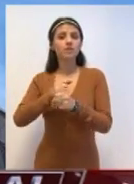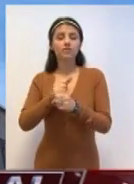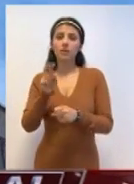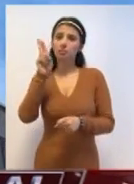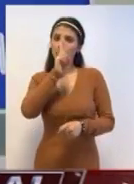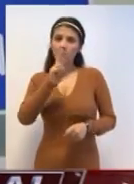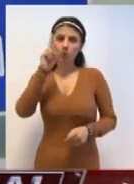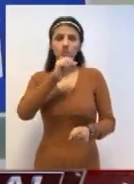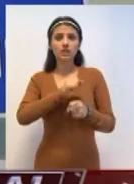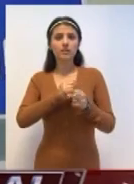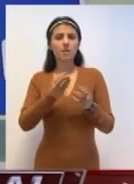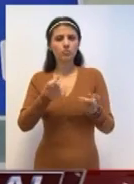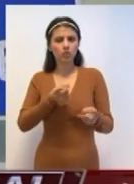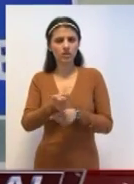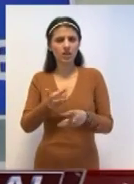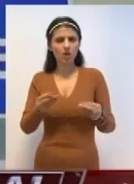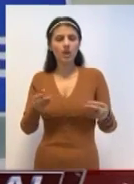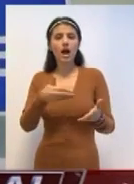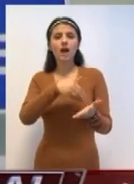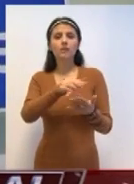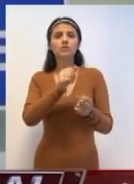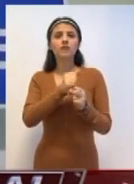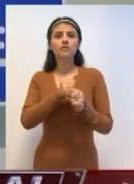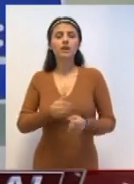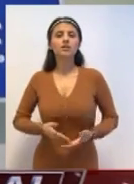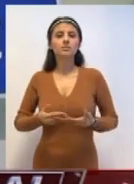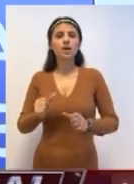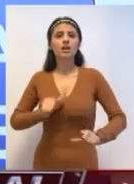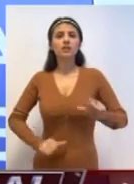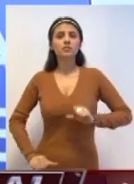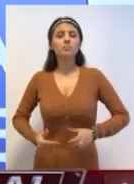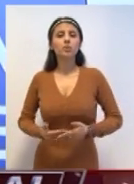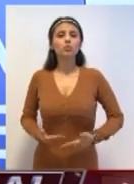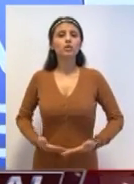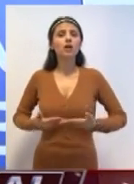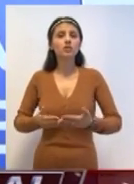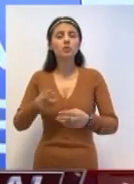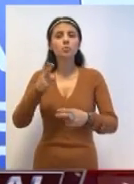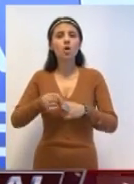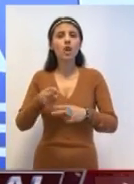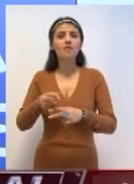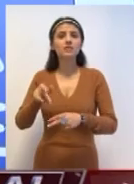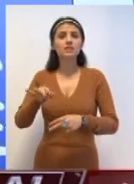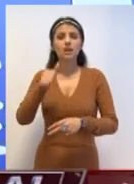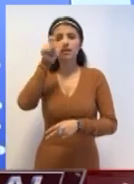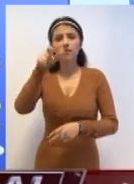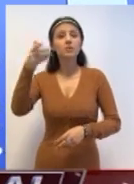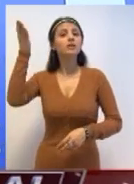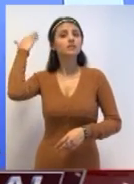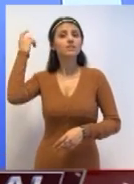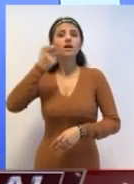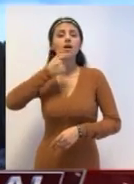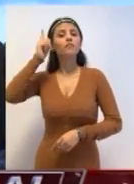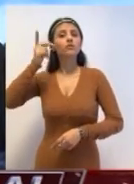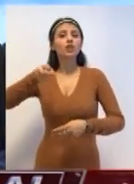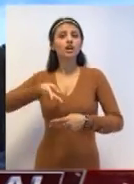câteva scandaluri. Atunci când s-a dus băut la serviciu de mai multe ori, a refuzat să asiste la o naștere o femeie bolnavă de SIDA, în urmă cu